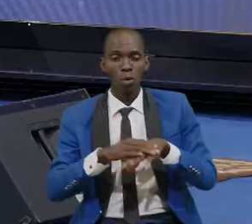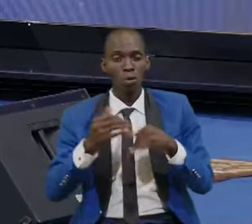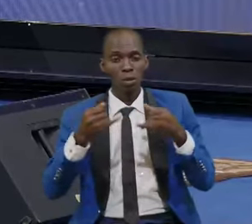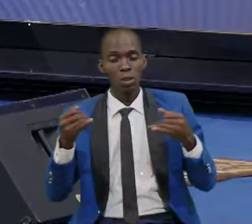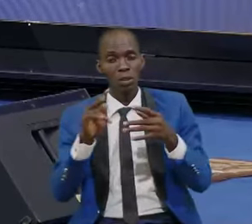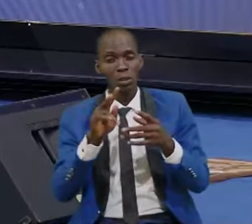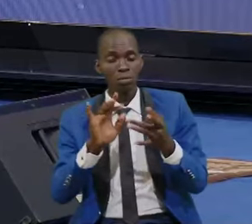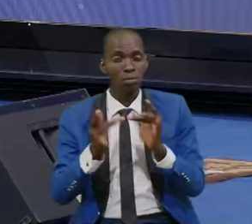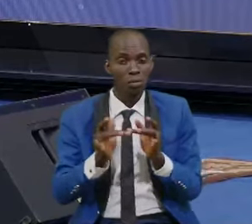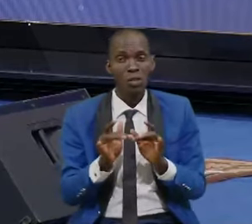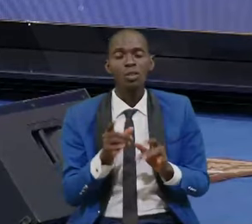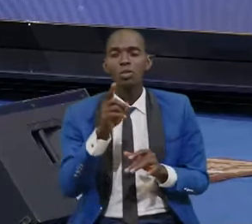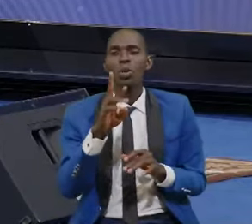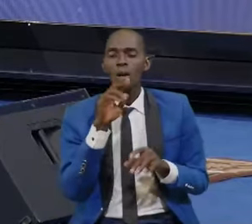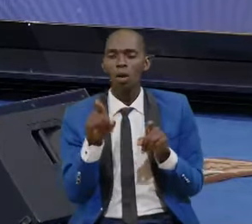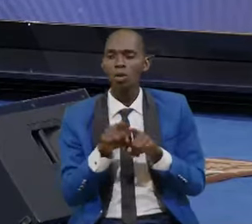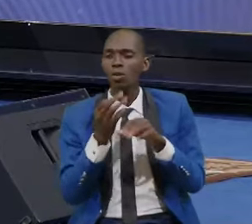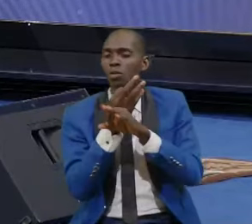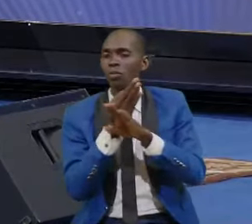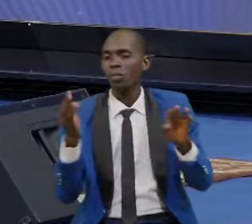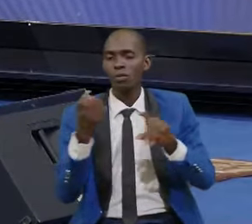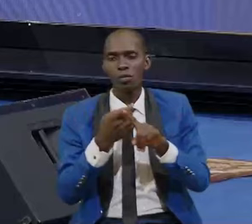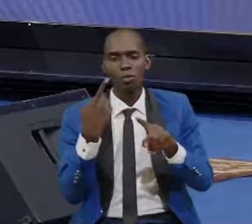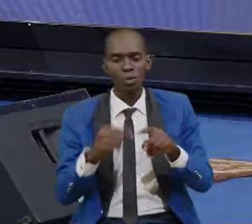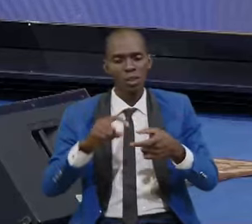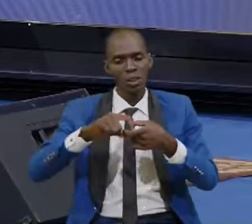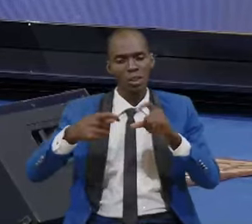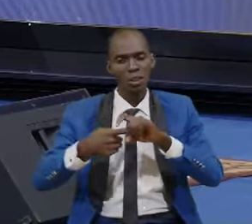des chaînes et des liens du péché.